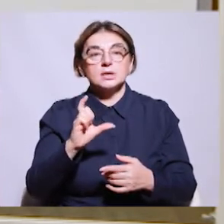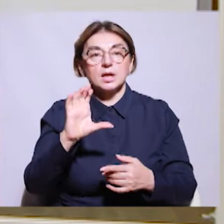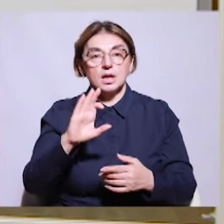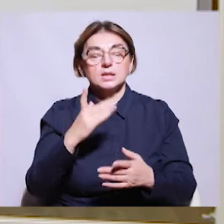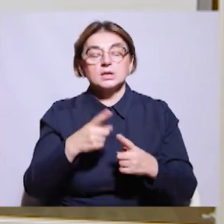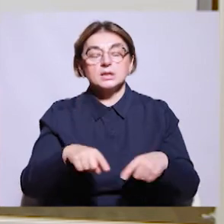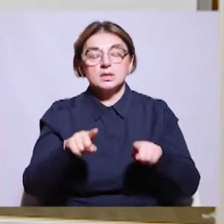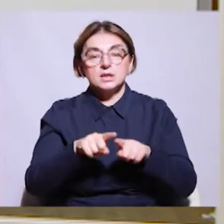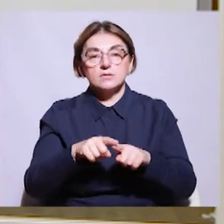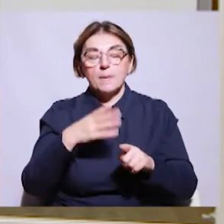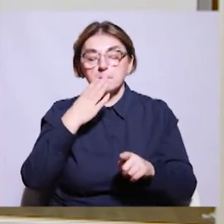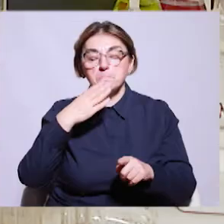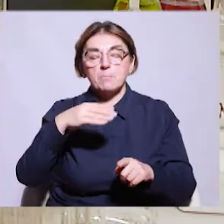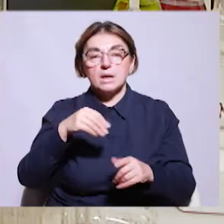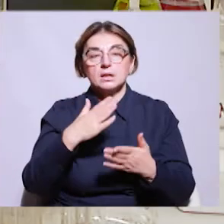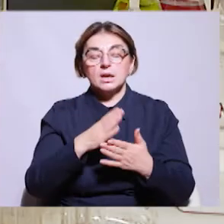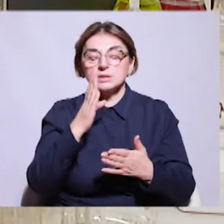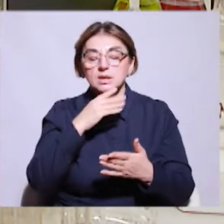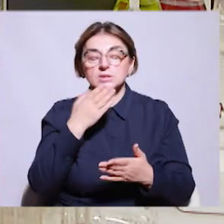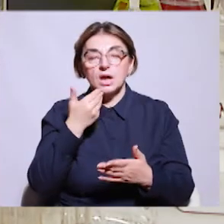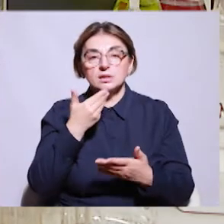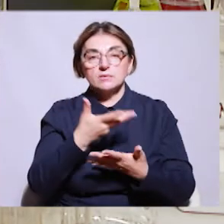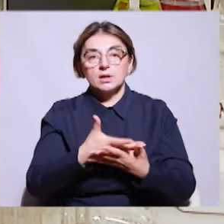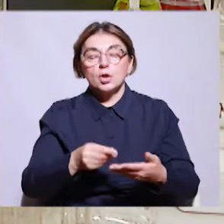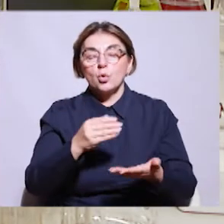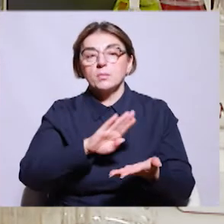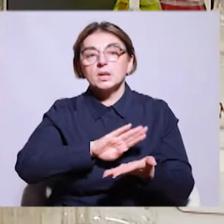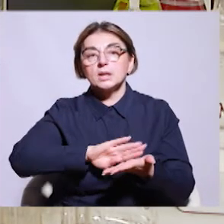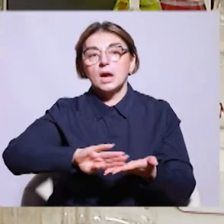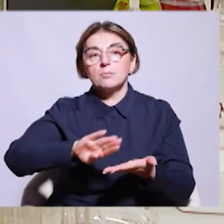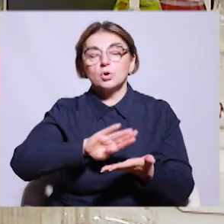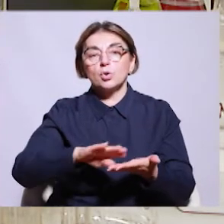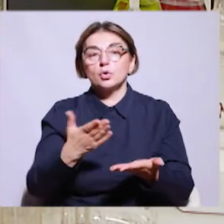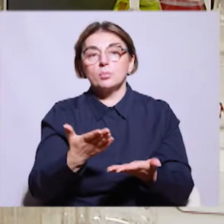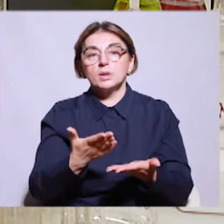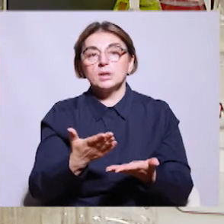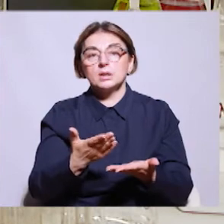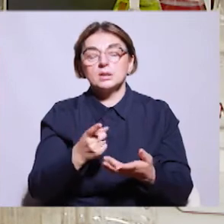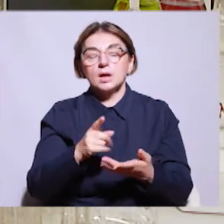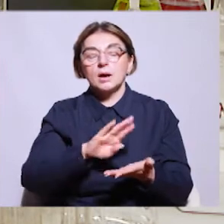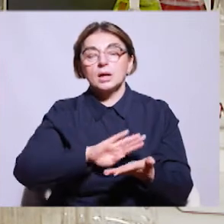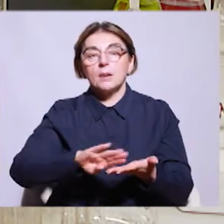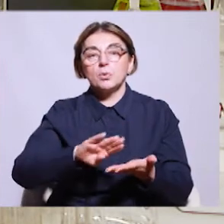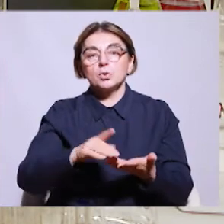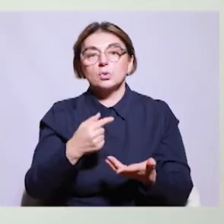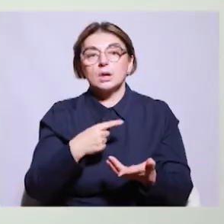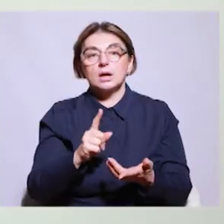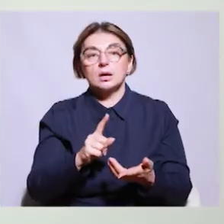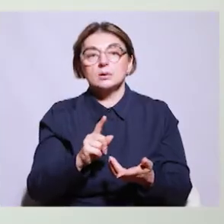სუფრის მარილი არის წყალში ხსნადი, მას რომელი გამოიყო ნალექის სახით? ნალექის სახით